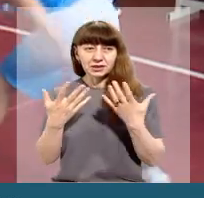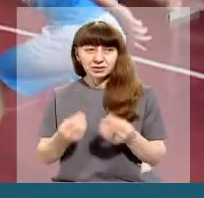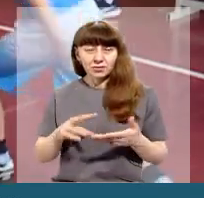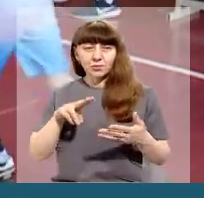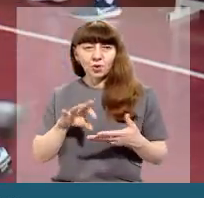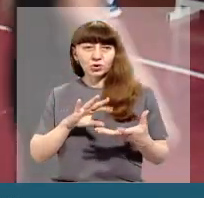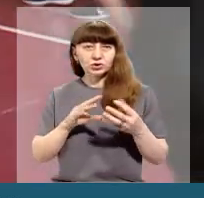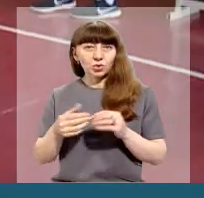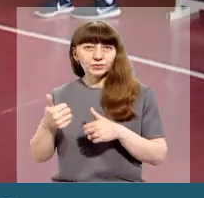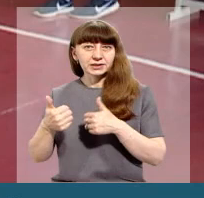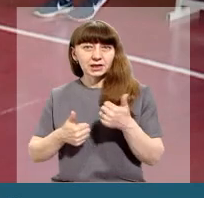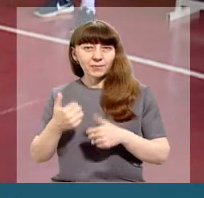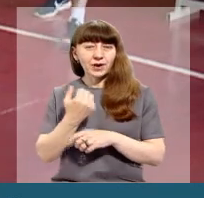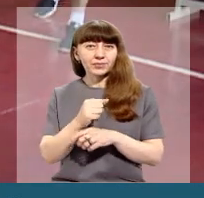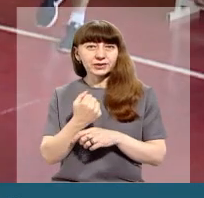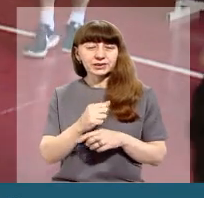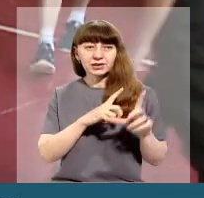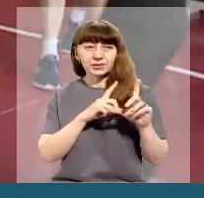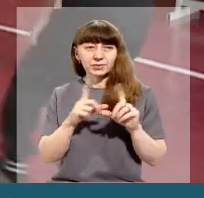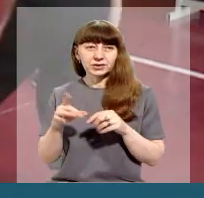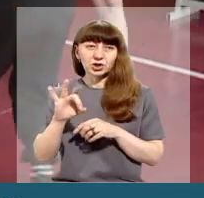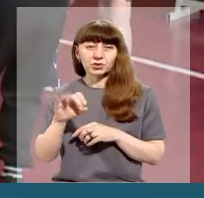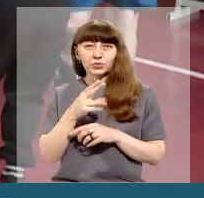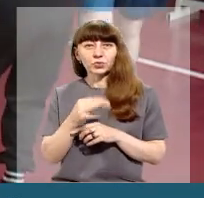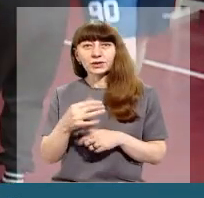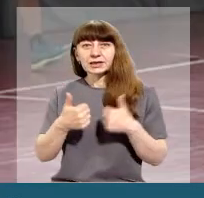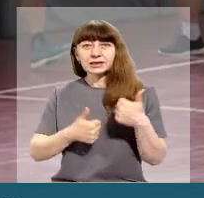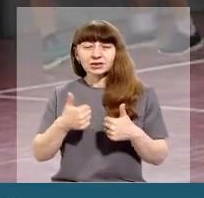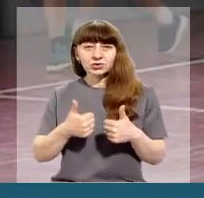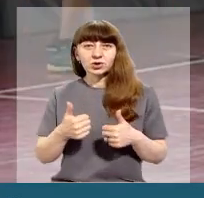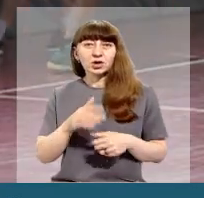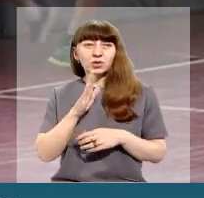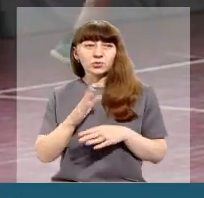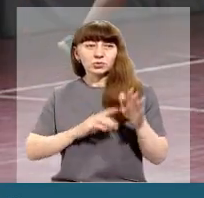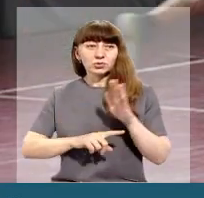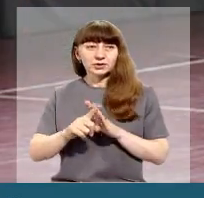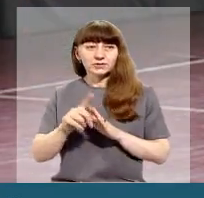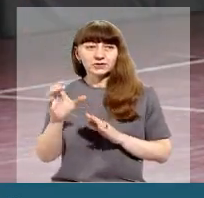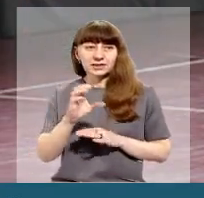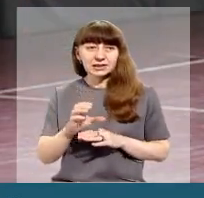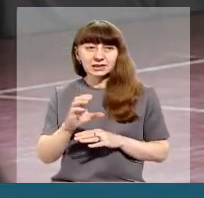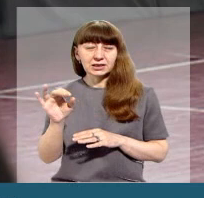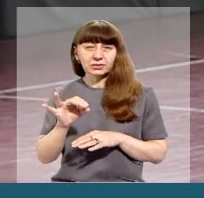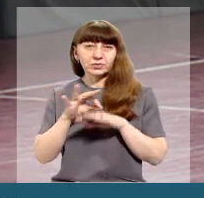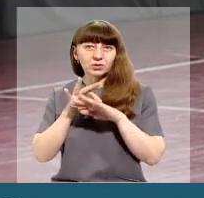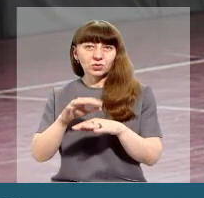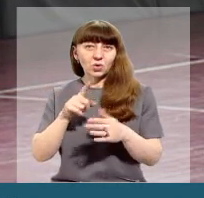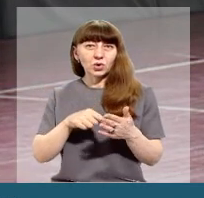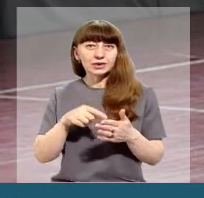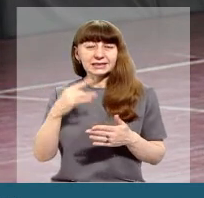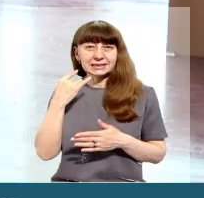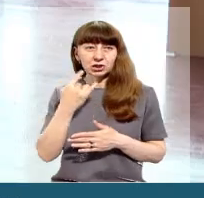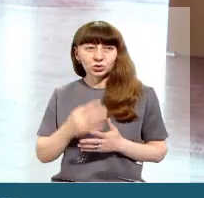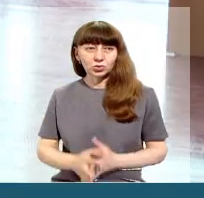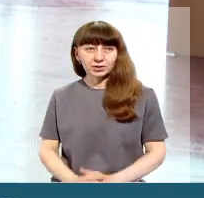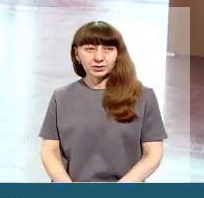По итогам соревнований победители отправятся на республиканский турнир, который стартует в сентябре и пройдет в городе